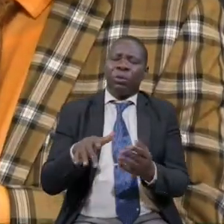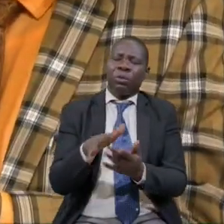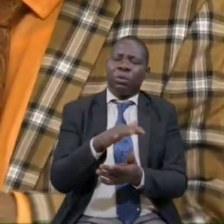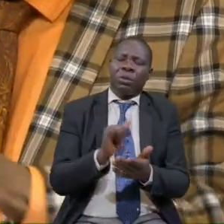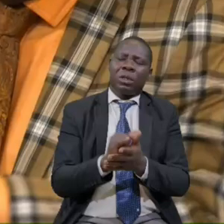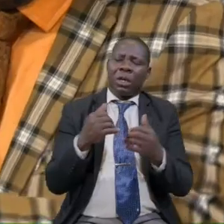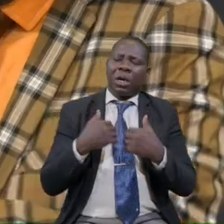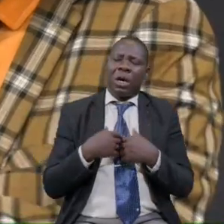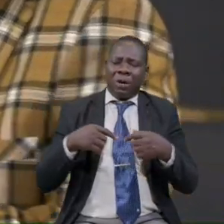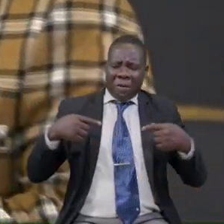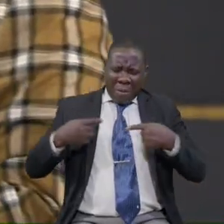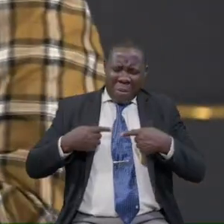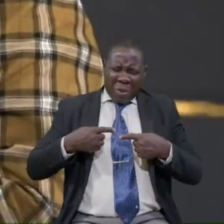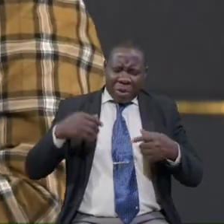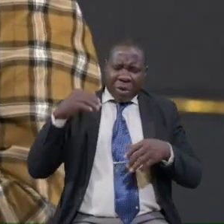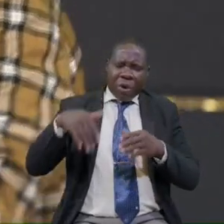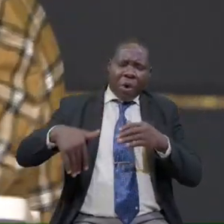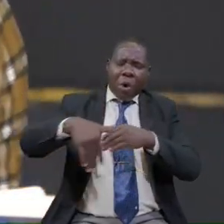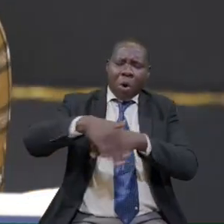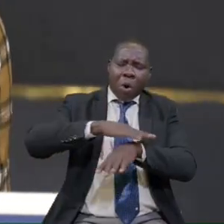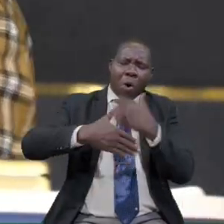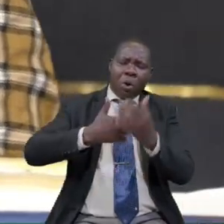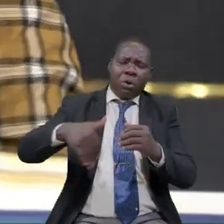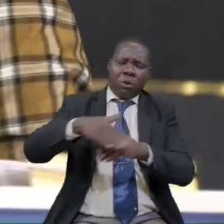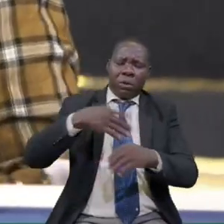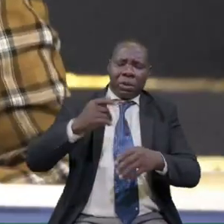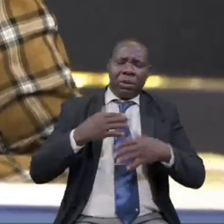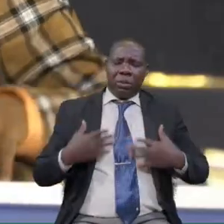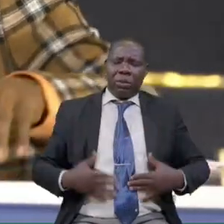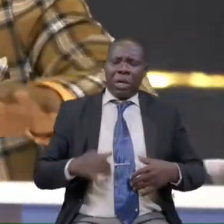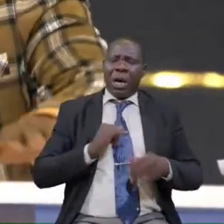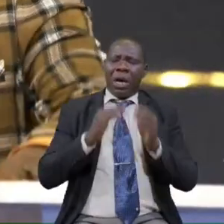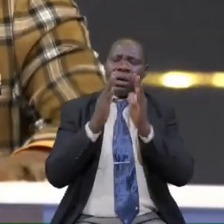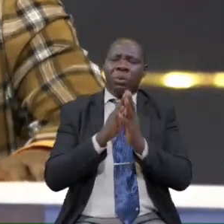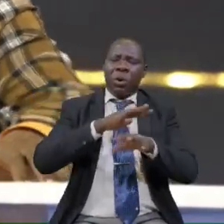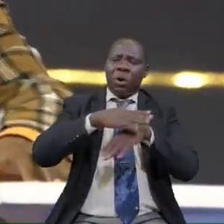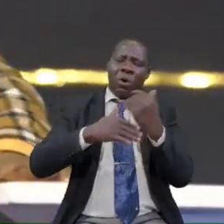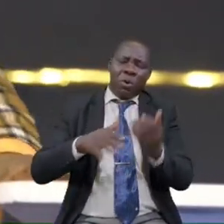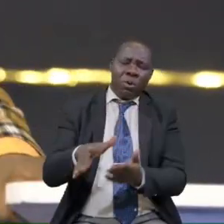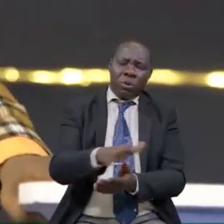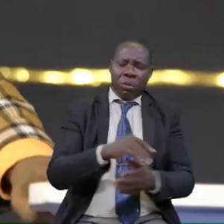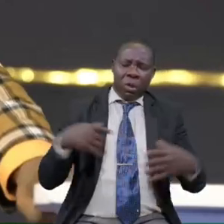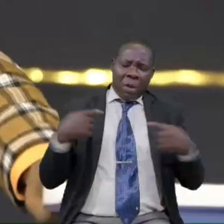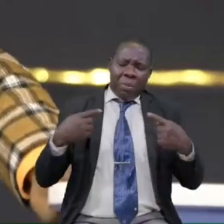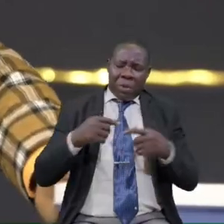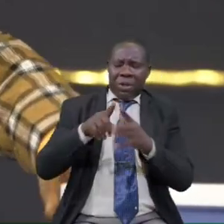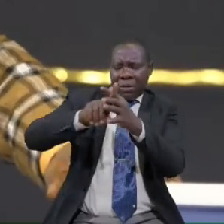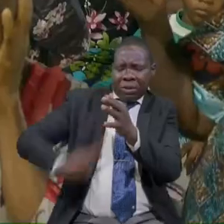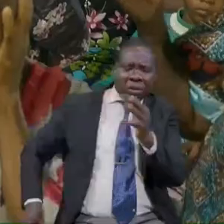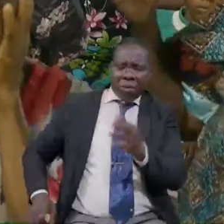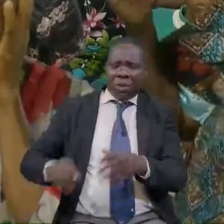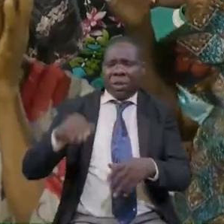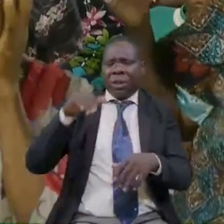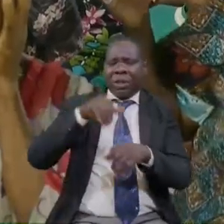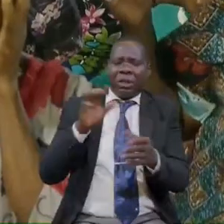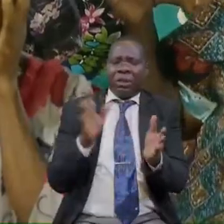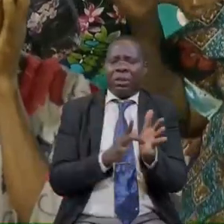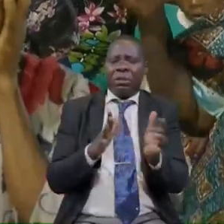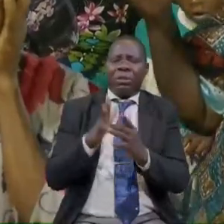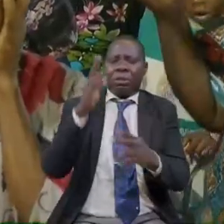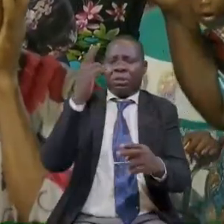douleur partout dans le corps, je prie Seigneur que cette douleur disparaisse maintenant au nom de Jésus-Christ.